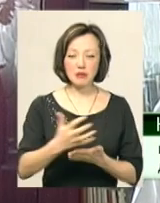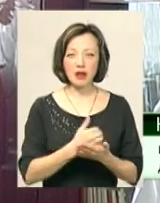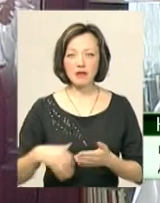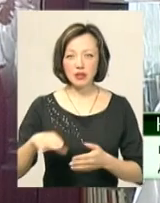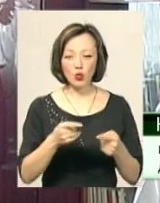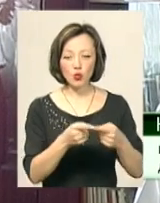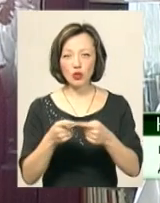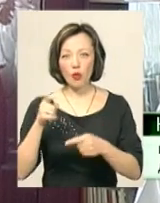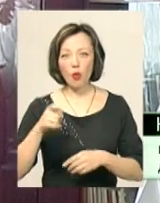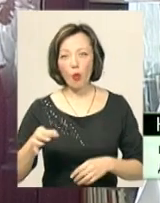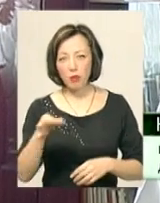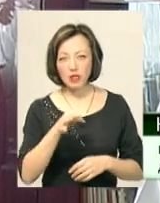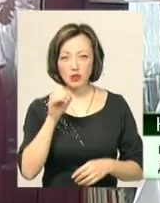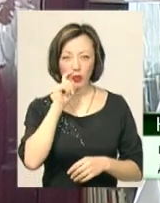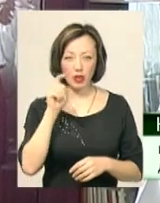кутків області і України,